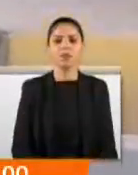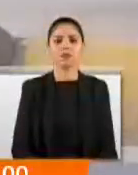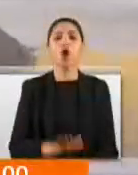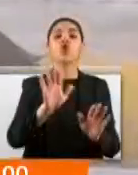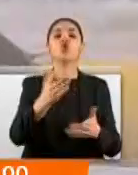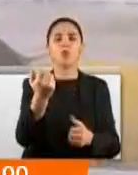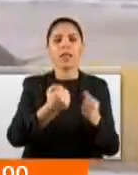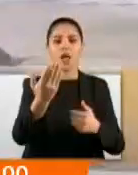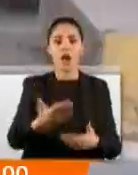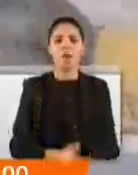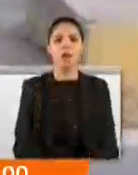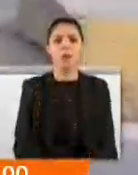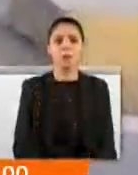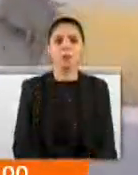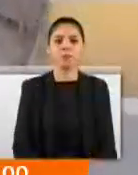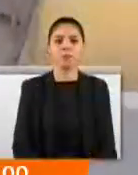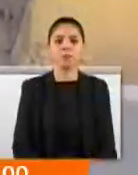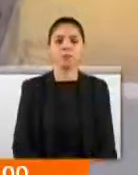Durmadı araç.